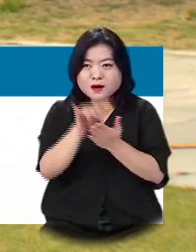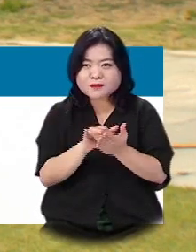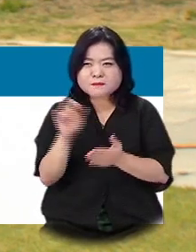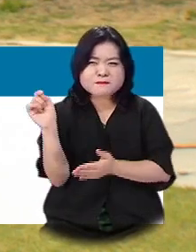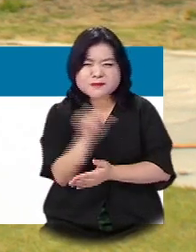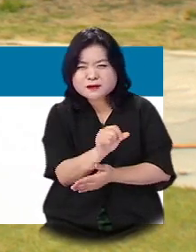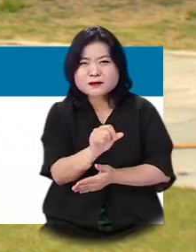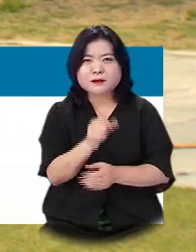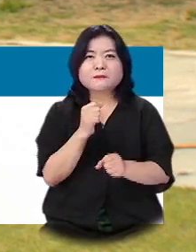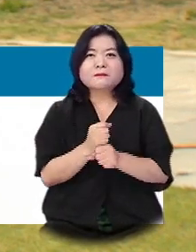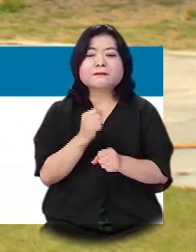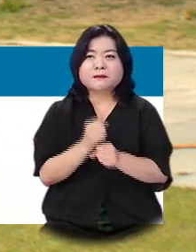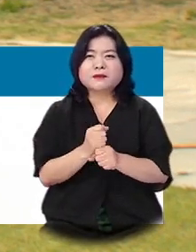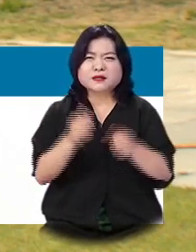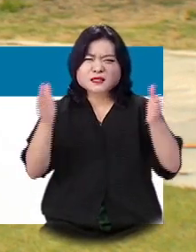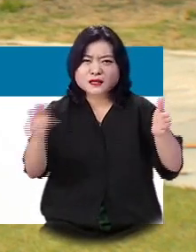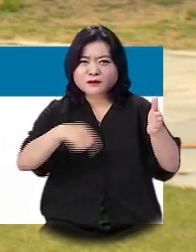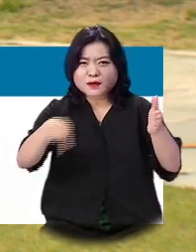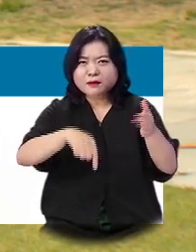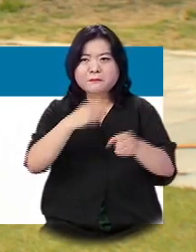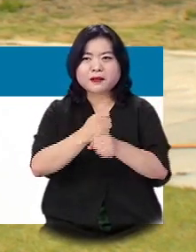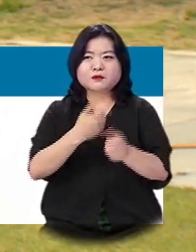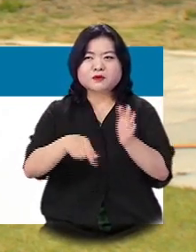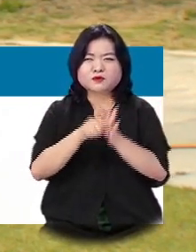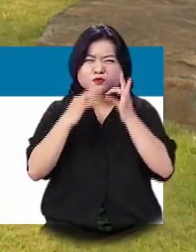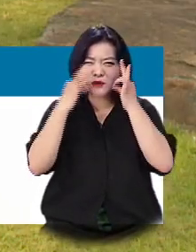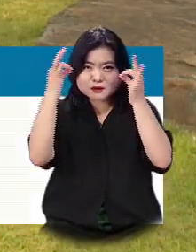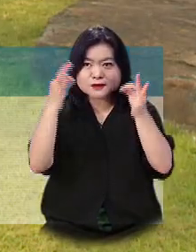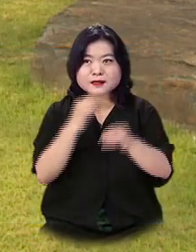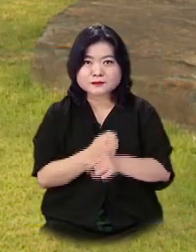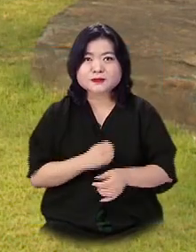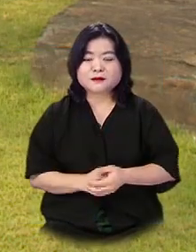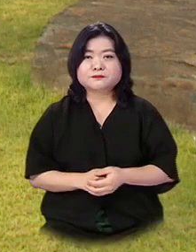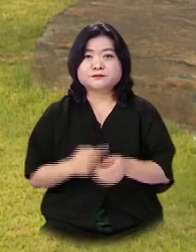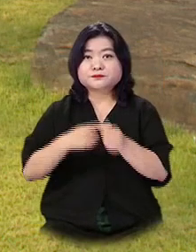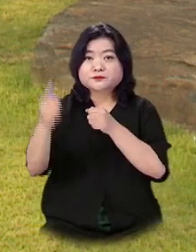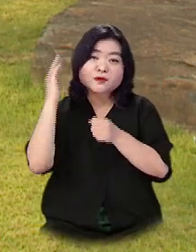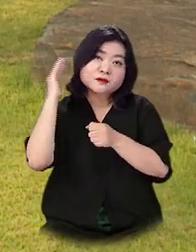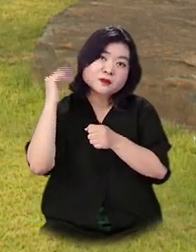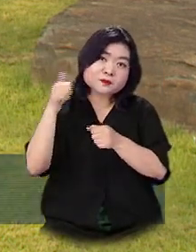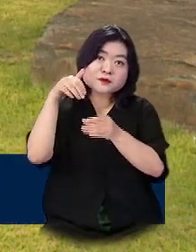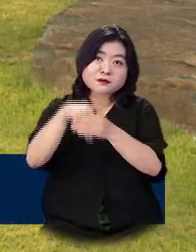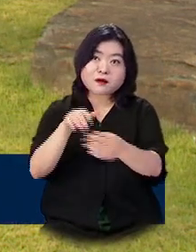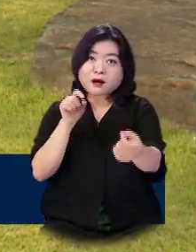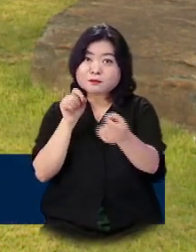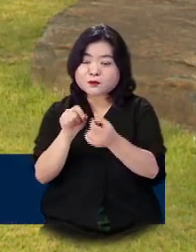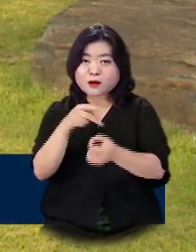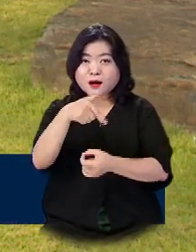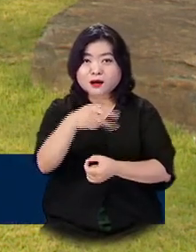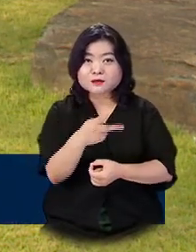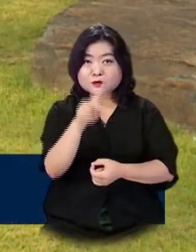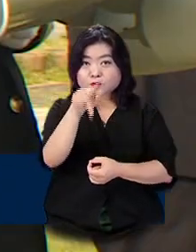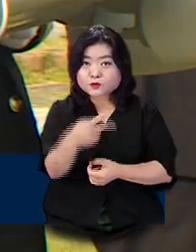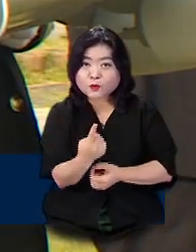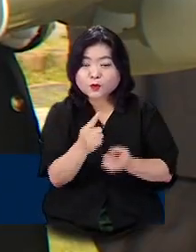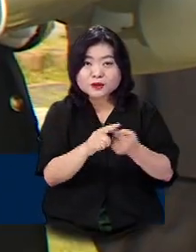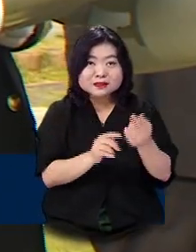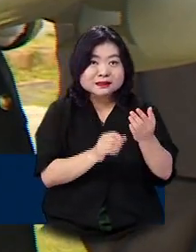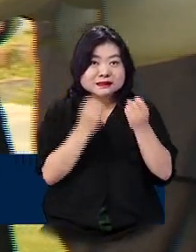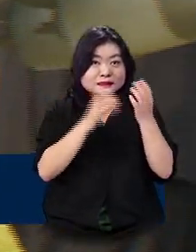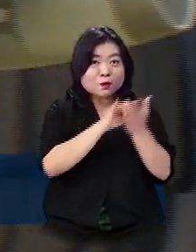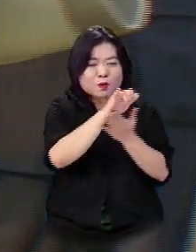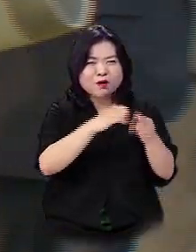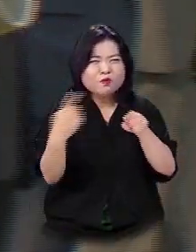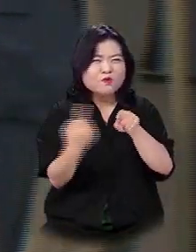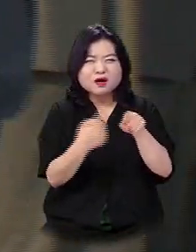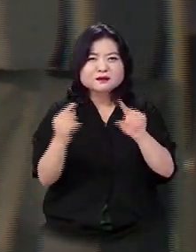빠르게 기간 내에 만들도록 최선을 다하겠습니다. 내년 대통령 선거를 앞두고 가덕도 신공항의 상하는 국비 지원을